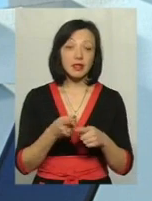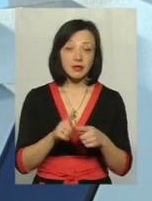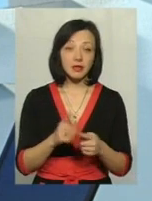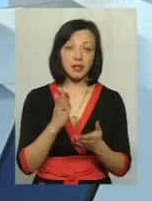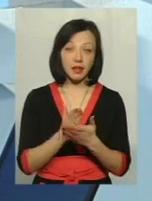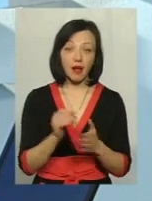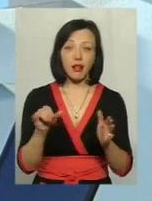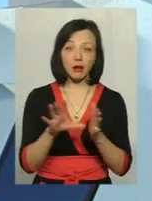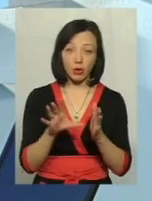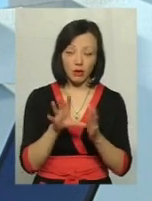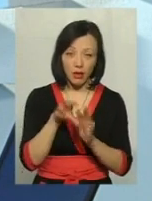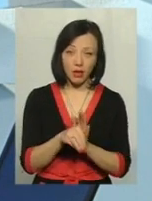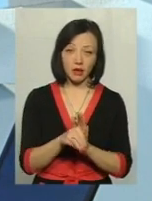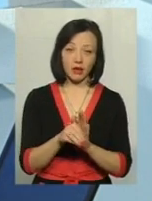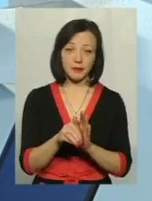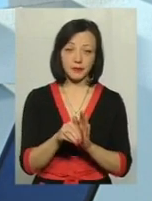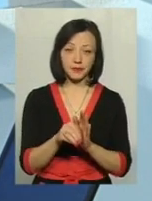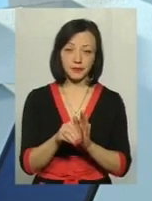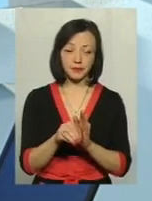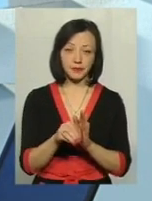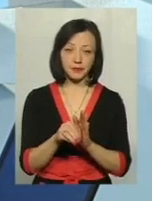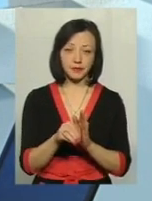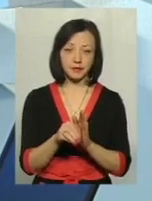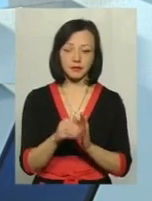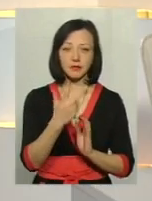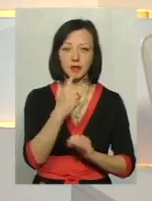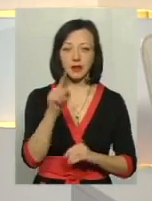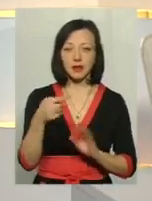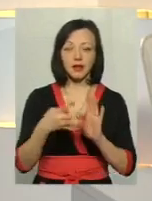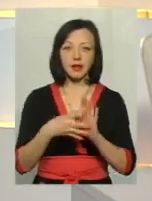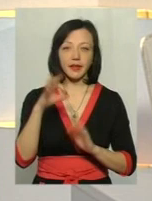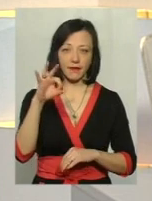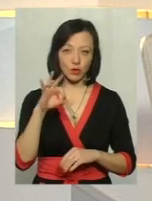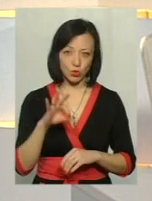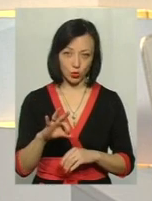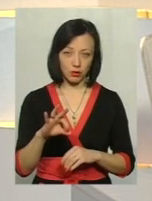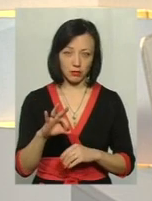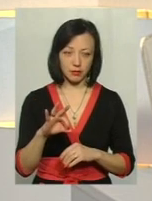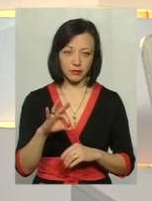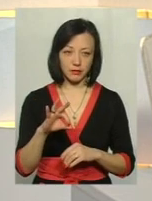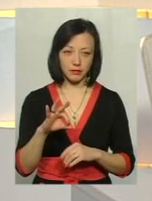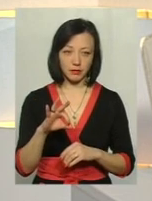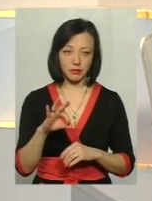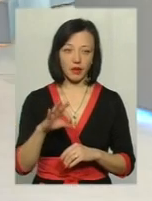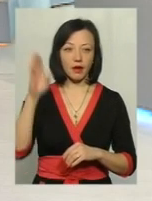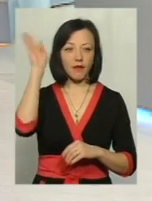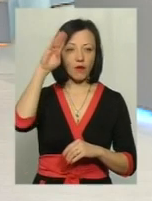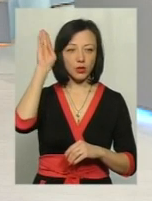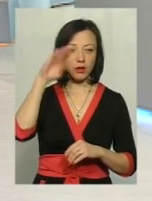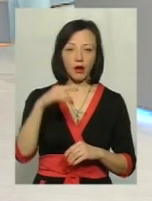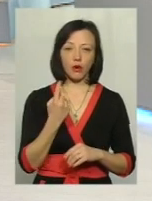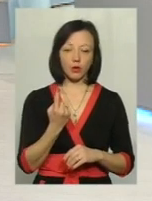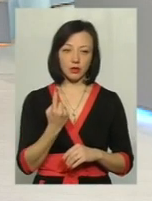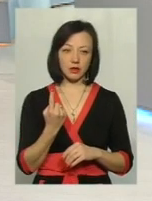ще електроенергія. От у нас вона складає скільки там 3,9%. Вода десь